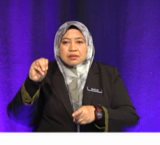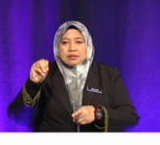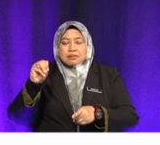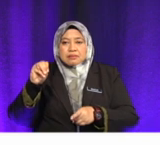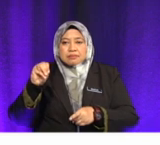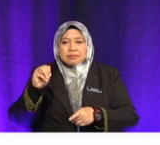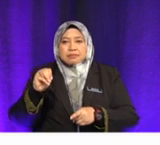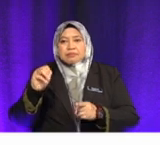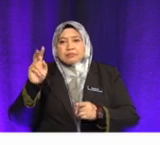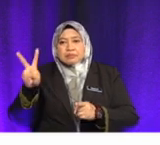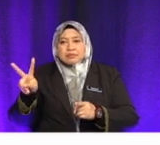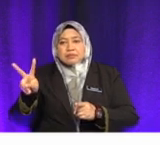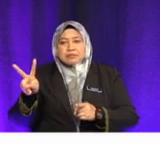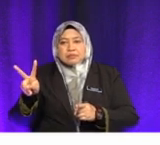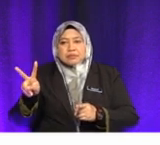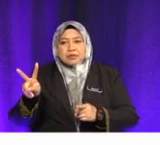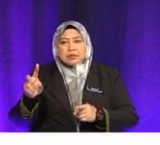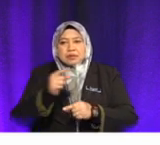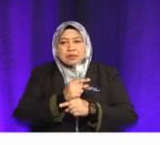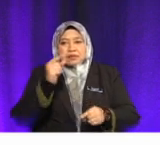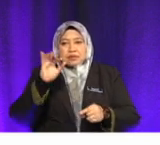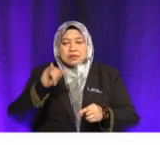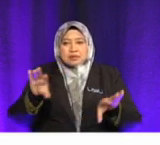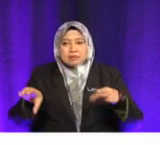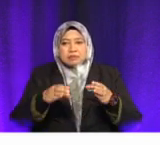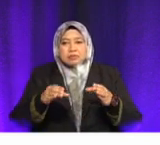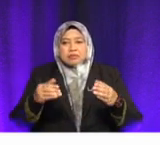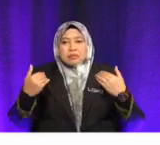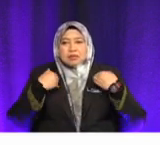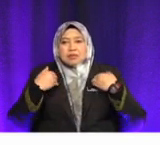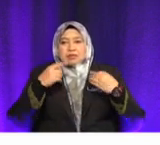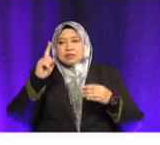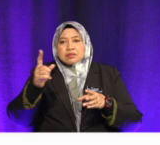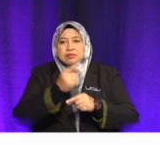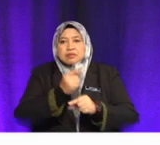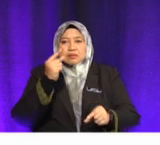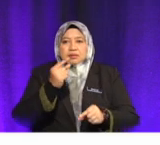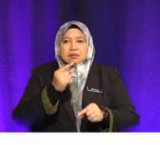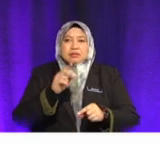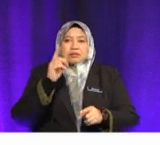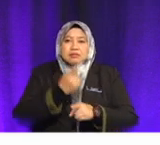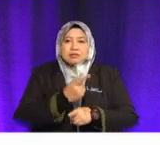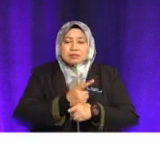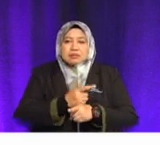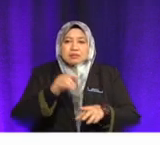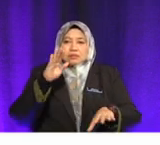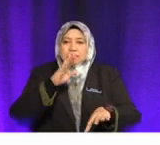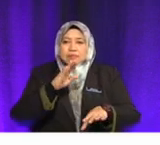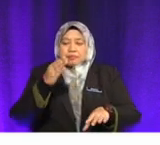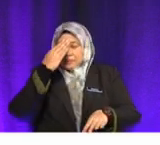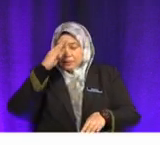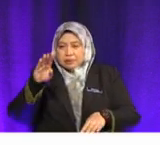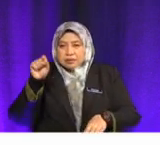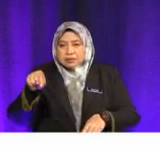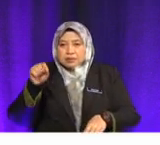tadi kan yang kedua yang garis Kharisma Di mana dia ada satu garis lurus bagi titik L dengan n